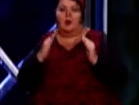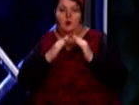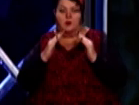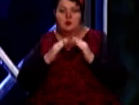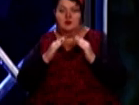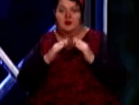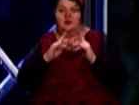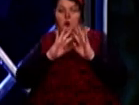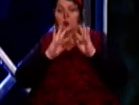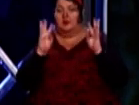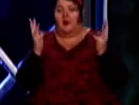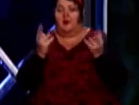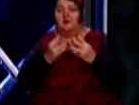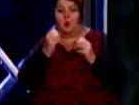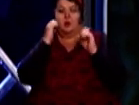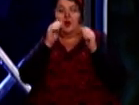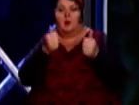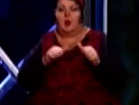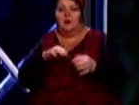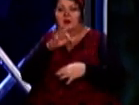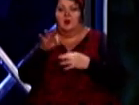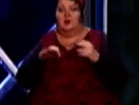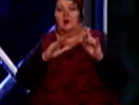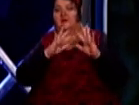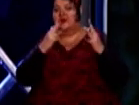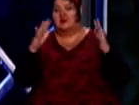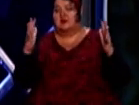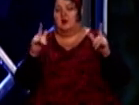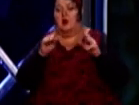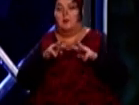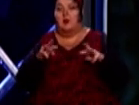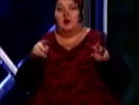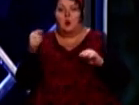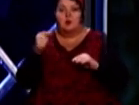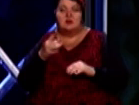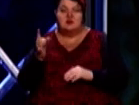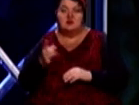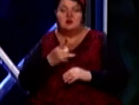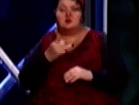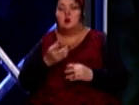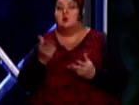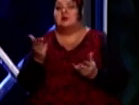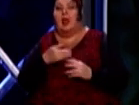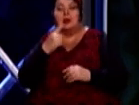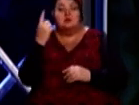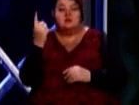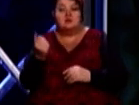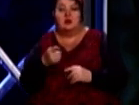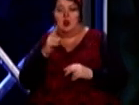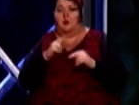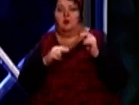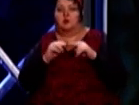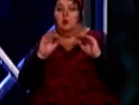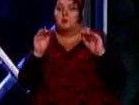споруджуються навколо пам'ятки архітектури, вони віддзеркалюють мільйон тисяч раз. Десь будують менші